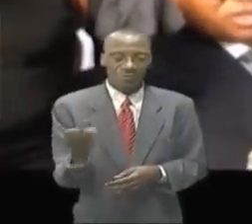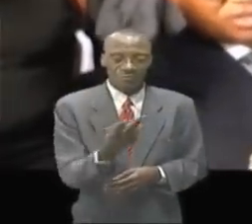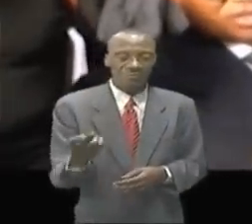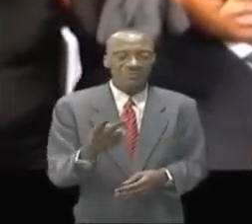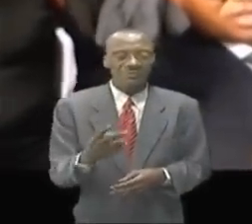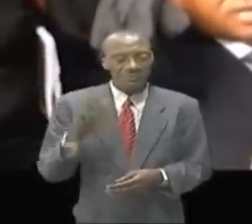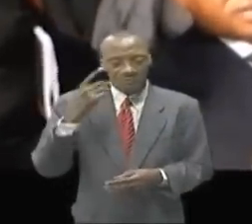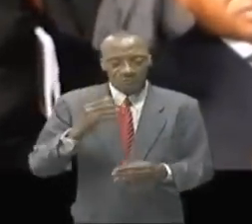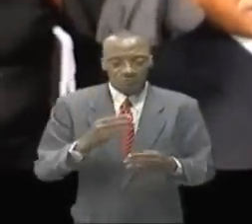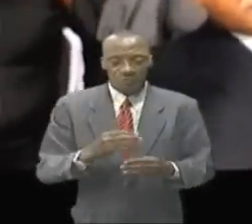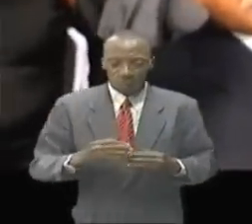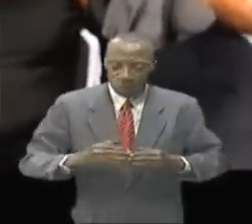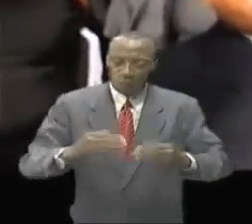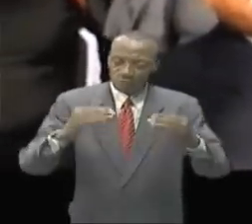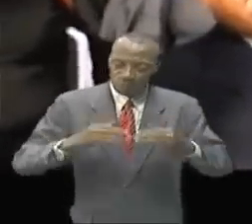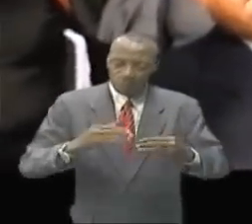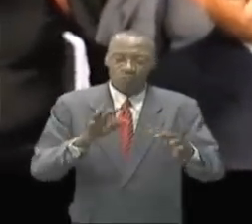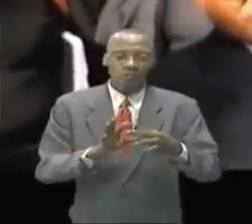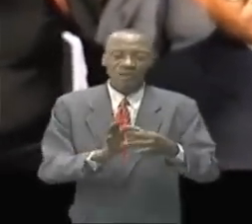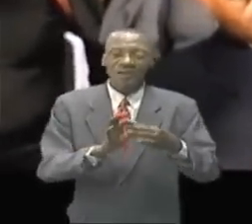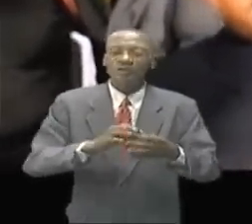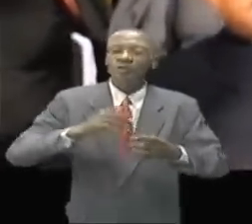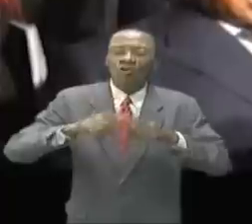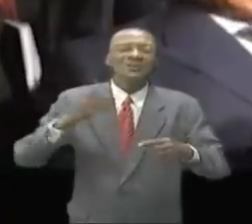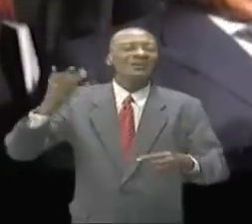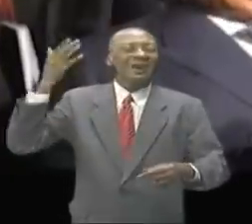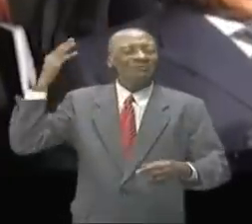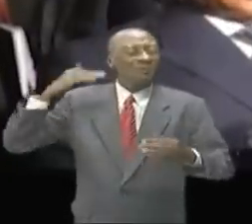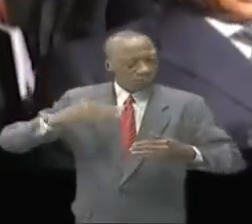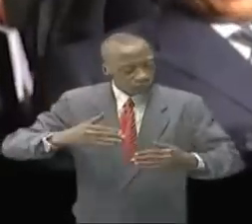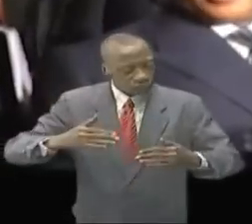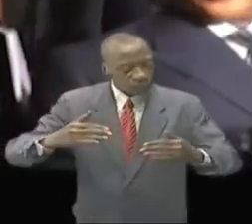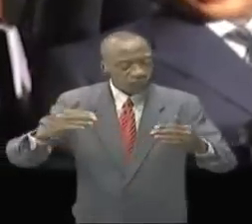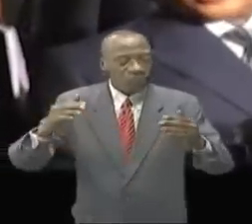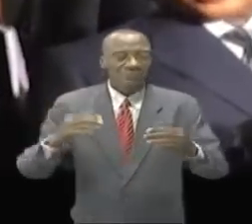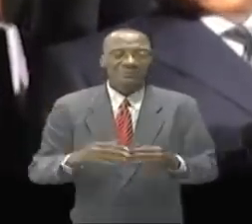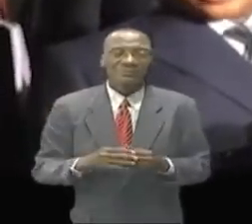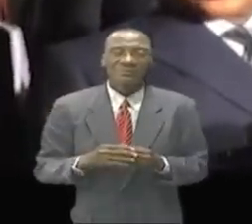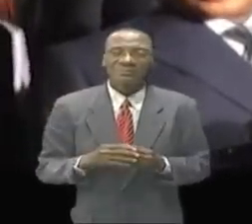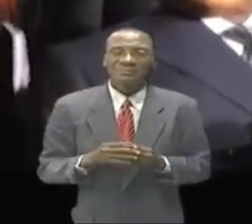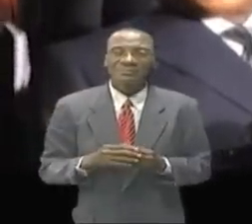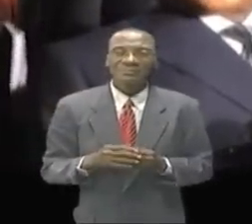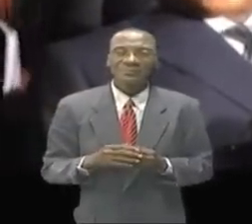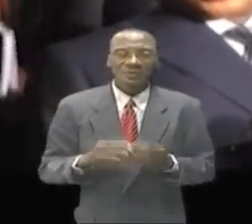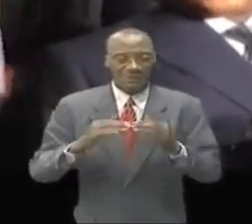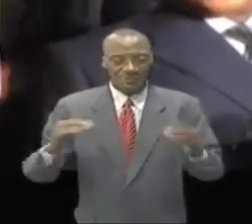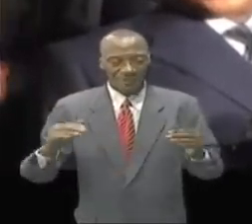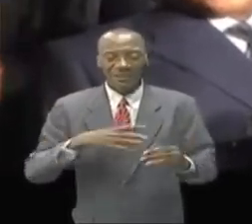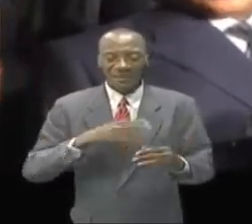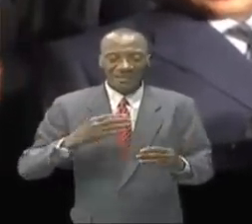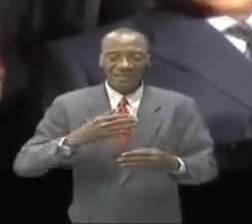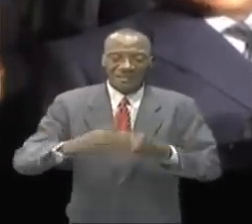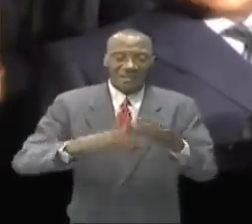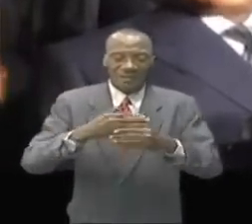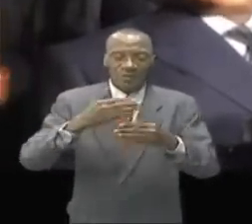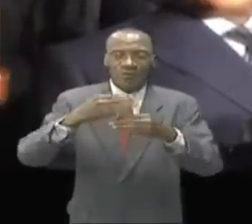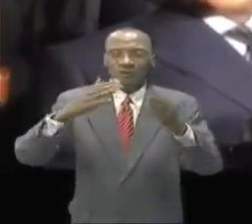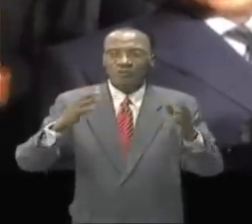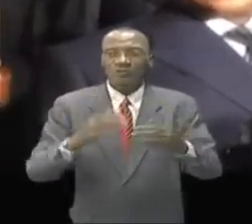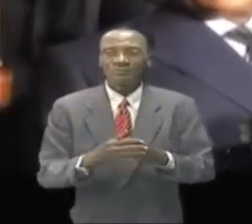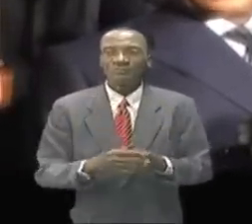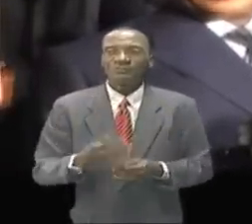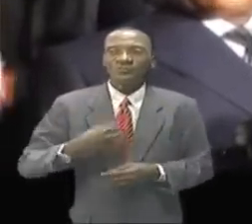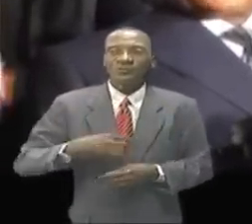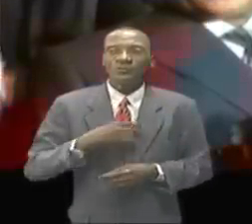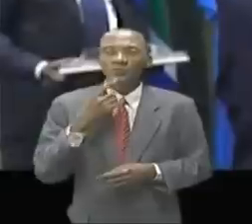déjà que nous avons commencé le travail à faire en ce qui concerne la paix et la reconstruction. Donc là, nous sommes dit que nous devons déjà